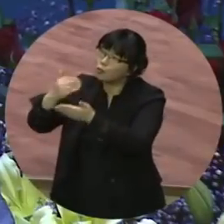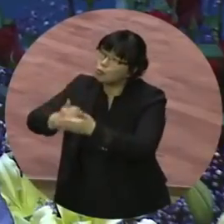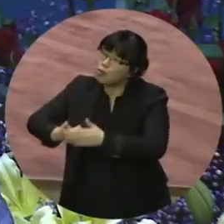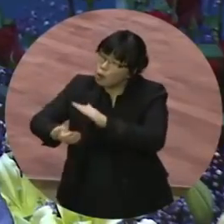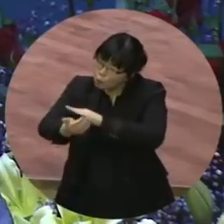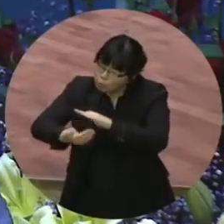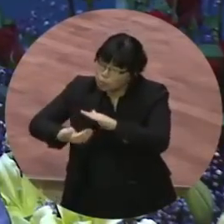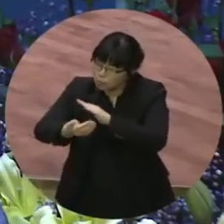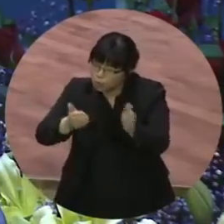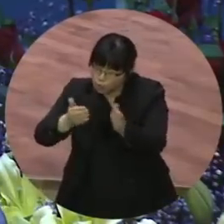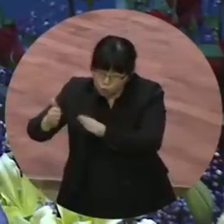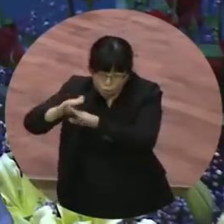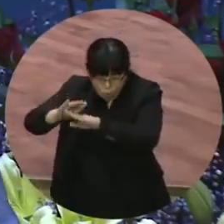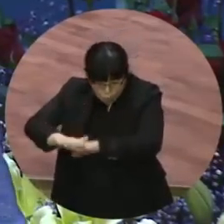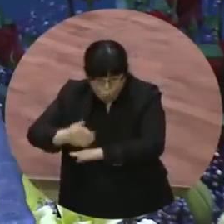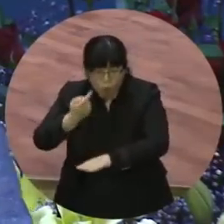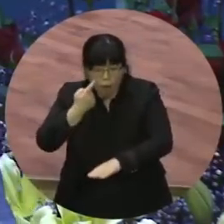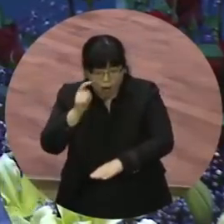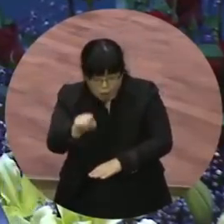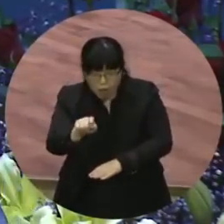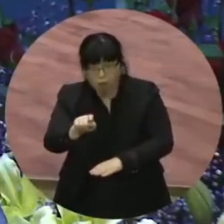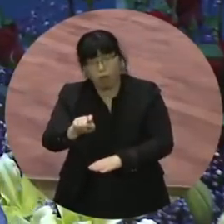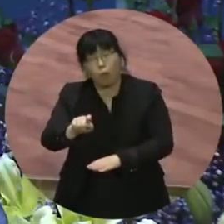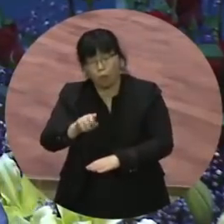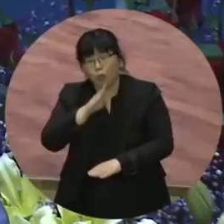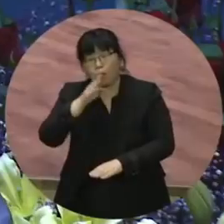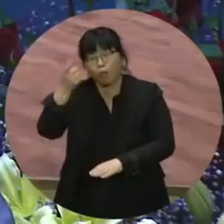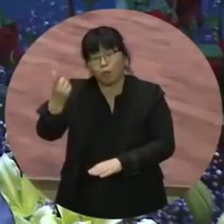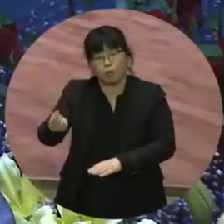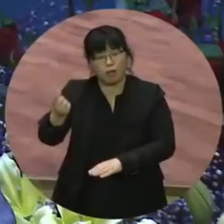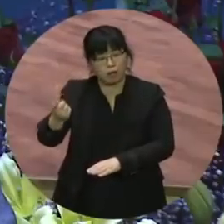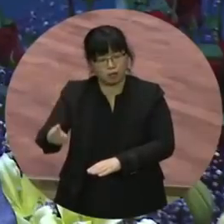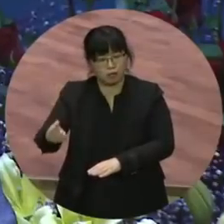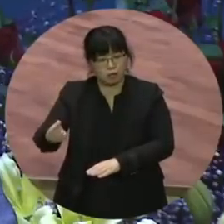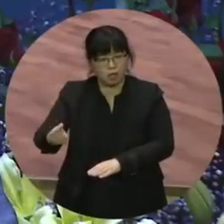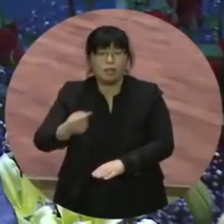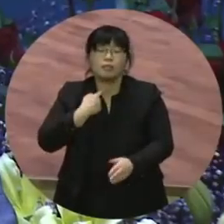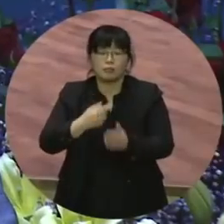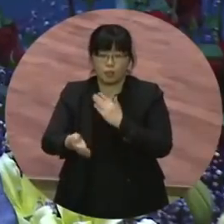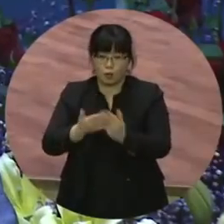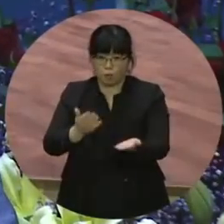축복, 하나님 여호와 이레 축복을 체험케 하여 주옵소서.